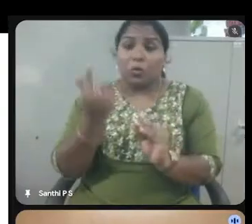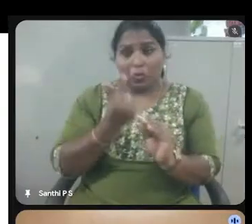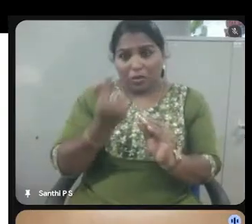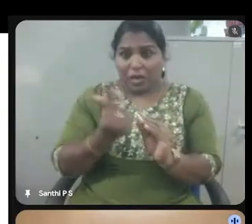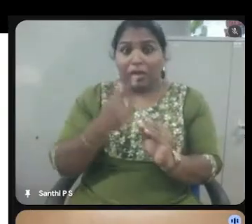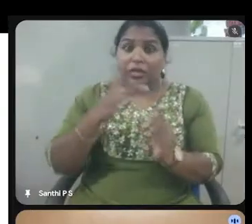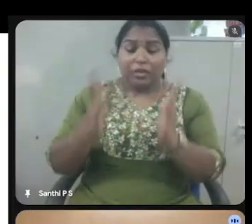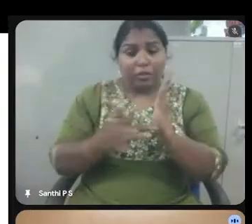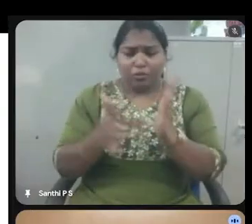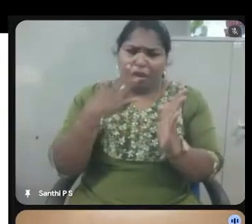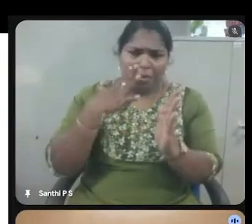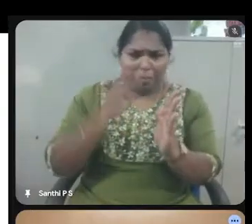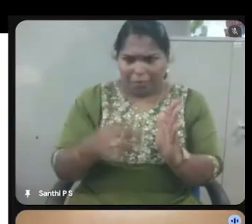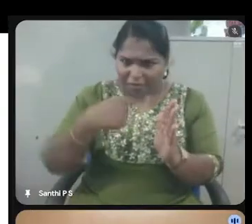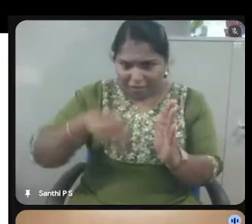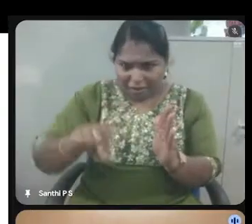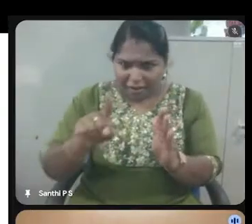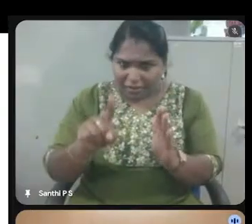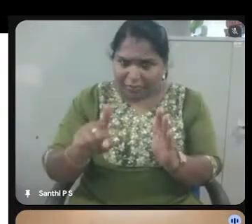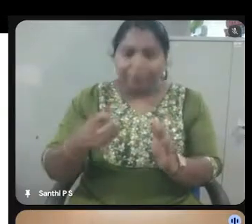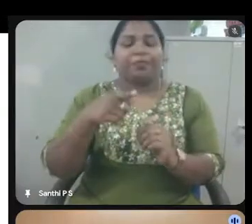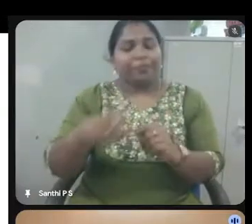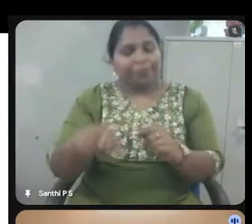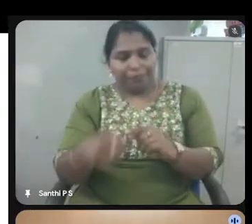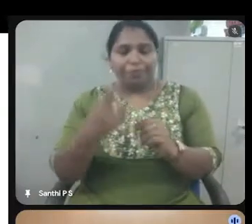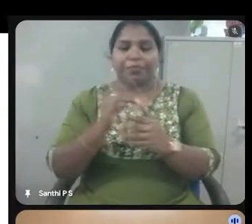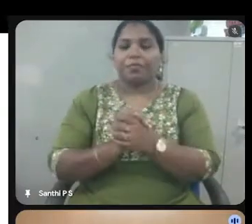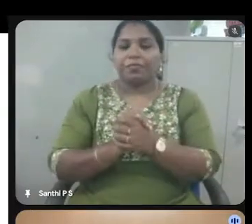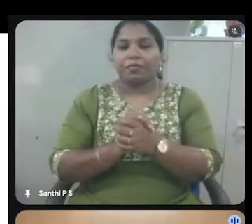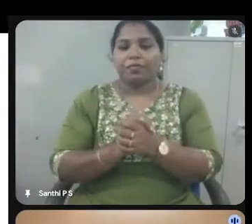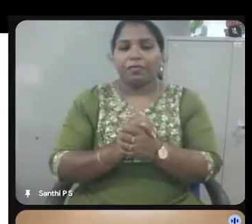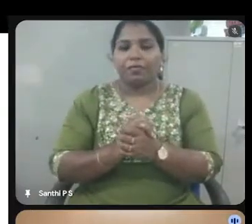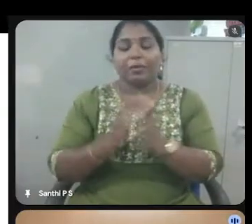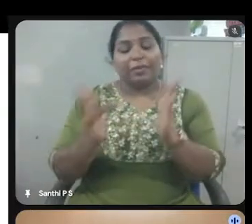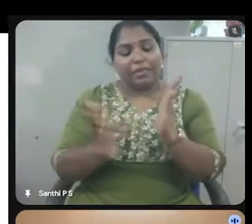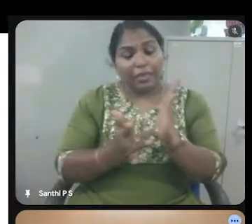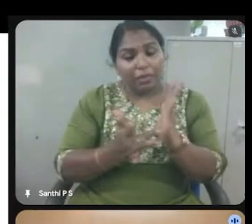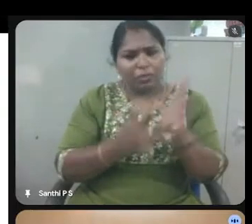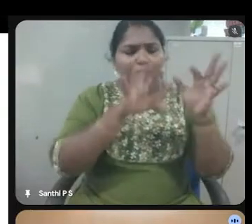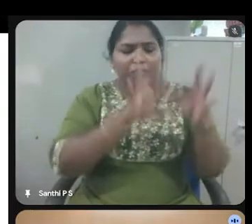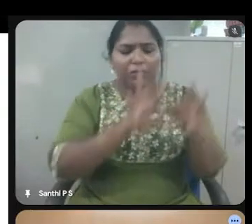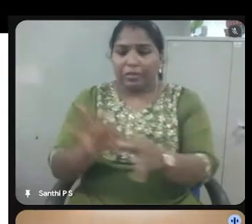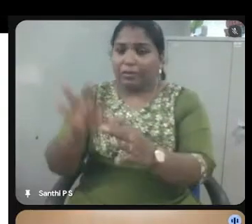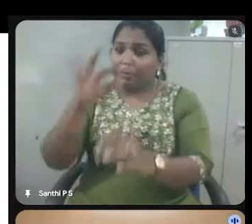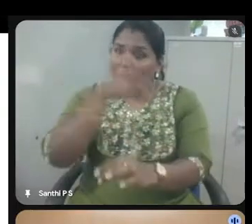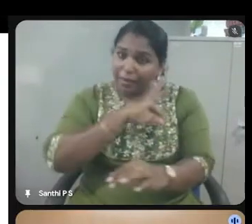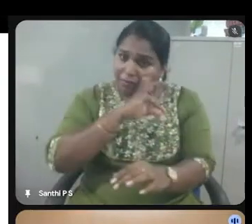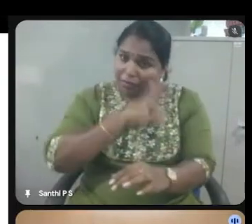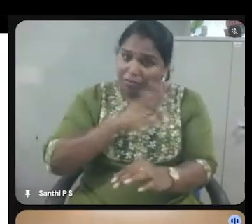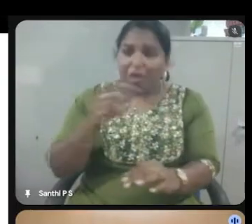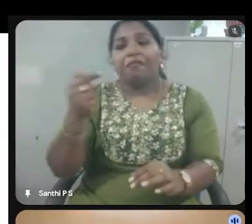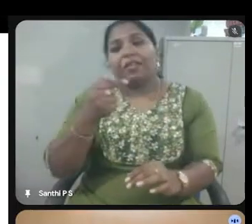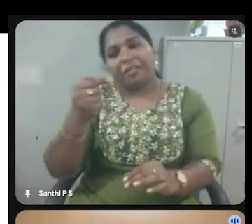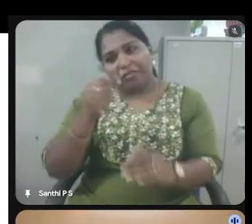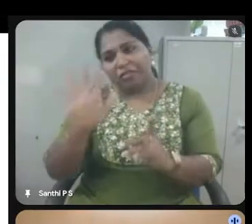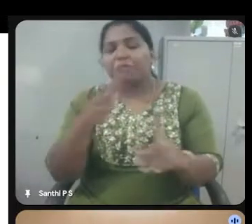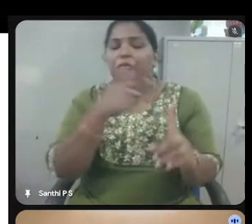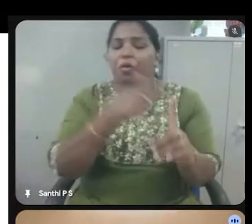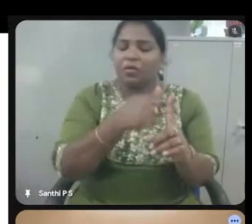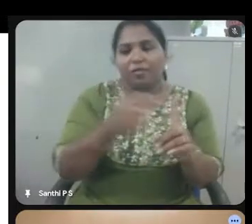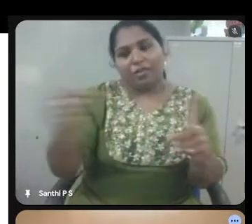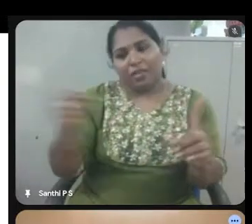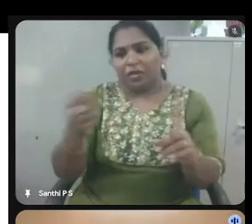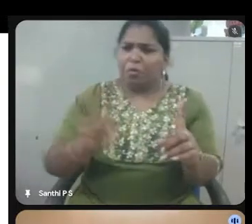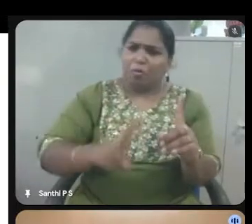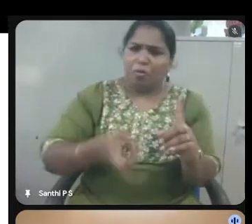ടെക്നോളജി ഒരു പാർട്ടാണ് അല്ലേ. അപ്പോൾ അത് നമ്മളെ അതിന് ഒരുപാട് ഗുണങ്ങളും ദോഷങ്ങളും ഉണ്ട്. അത് വലിയവരിലും അങ്ങനെ തന്നെയാണ്, കുട്ടികളിലും അങ്ങനെ